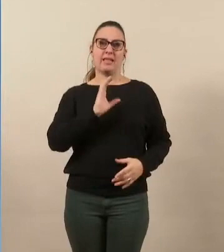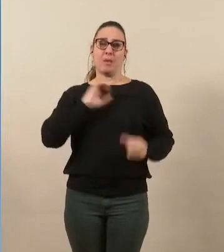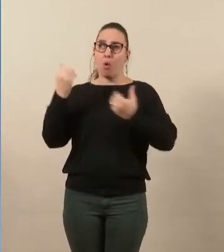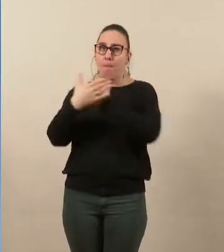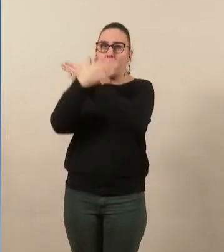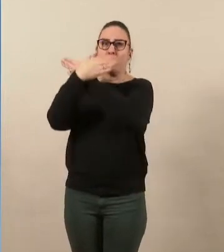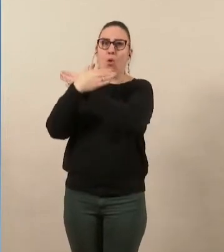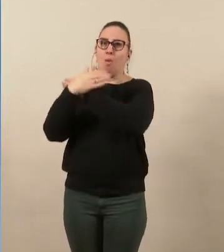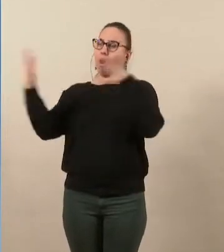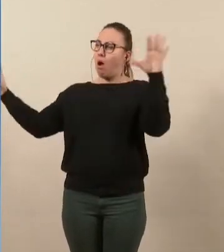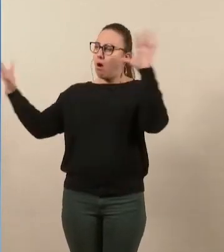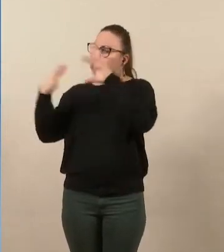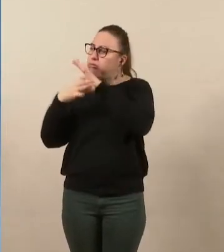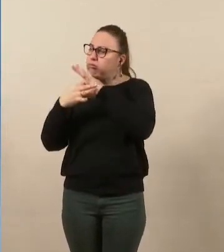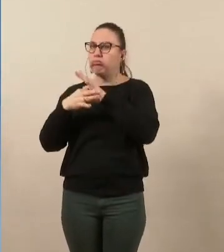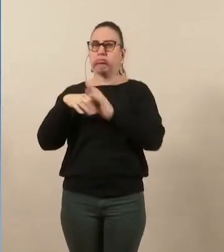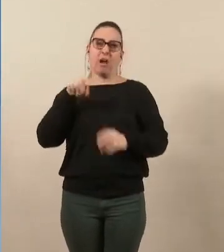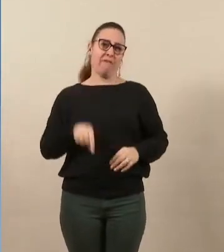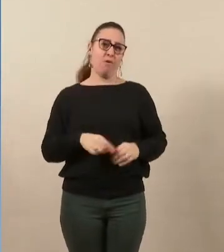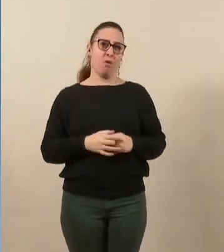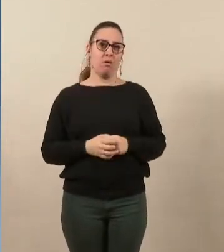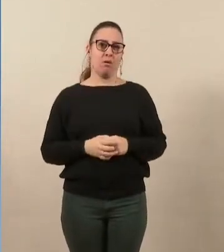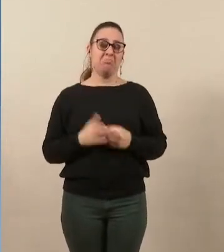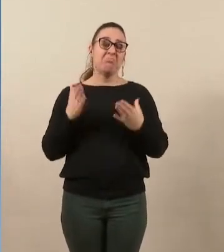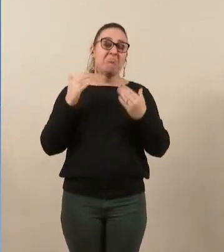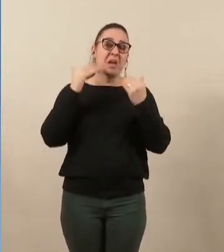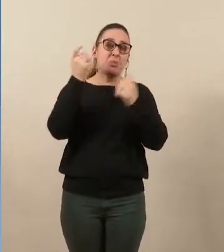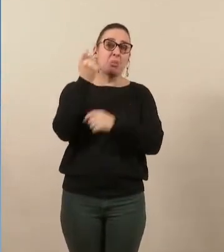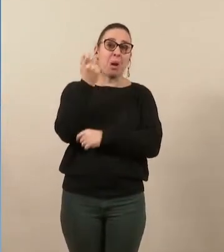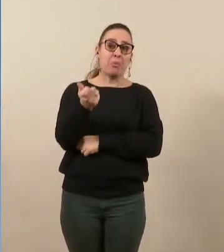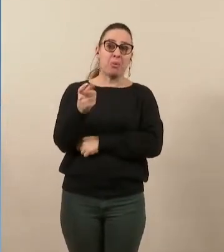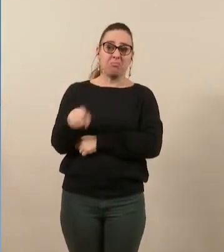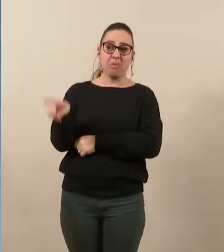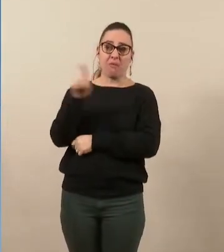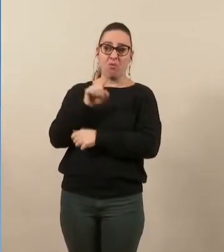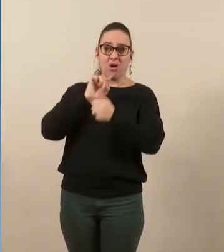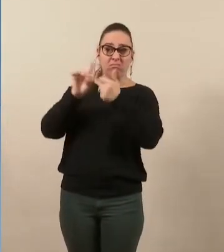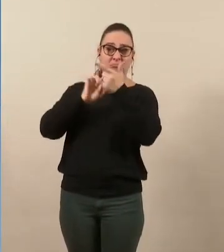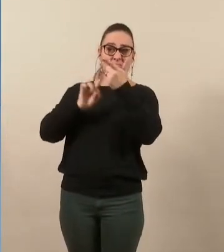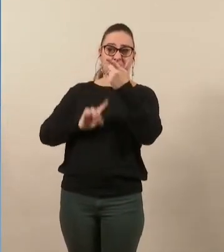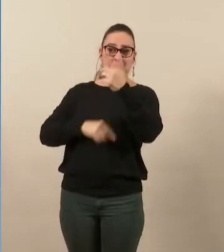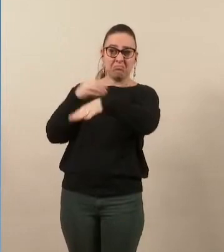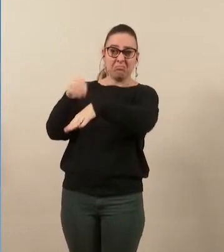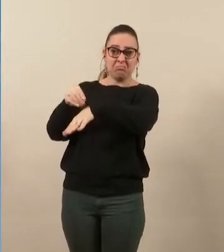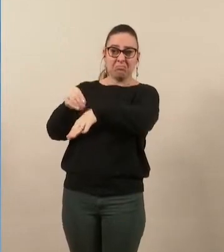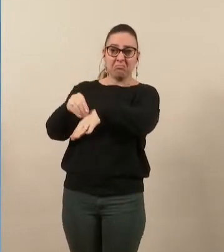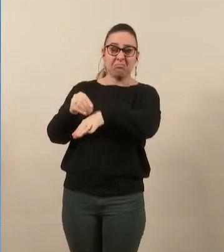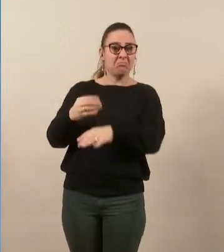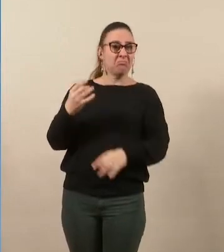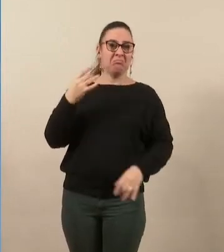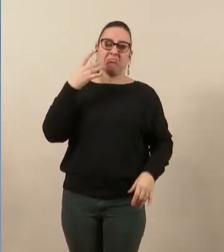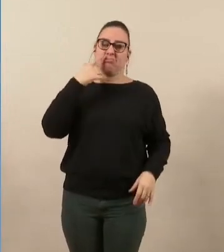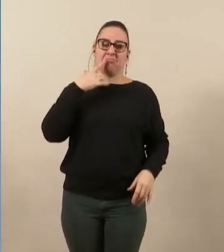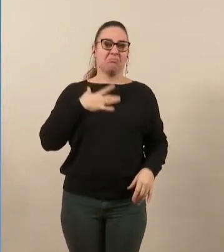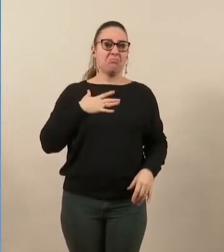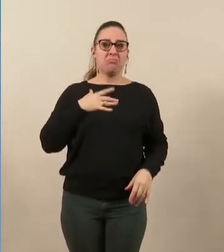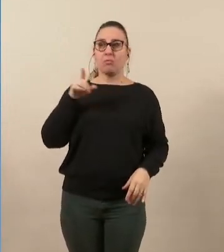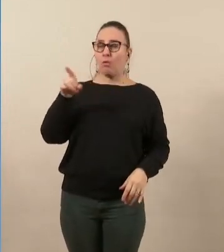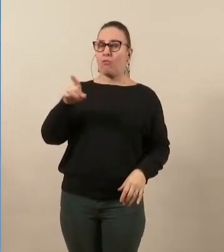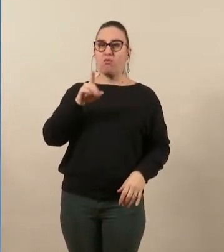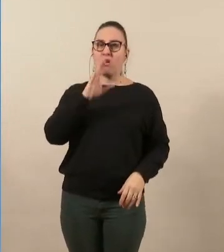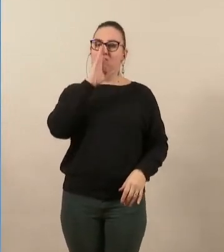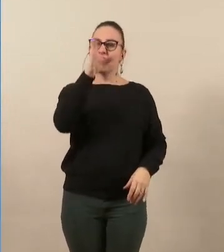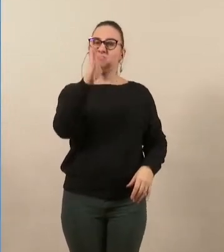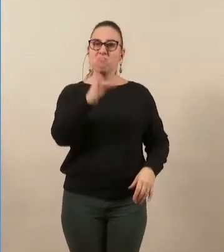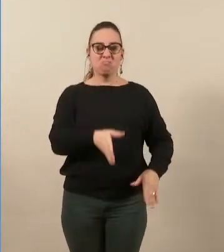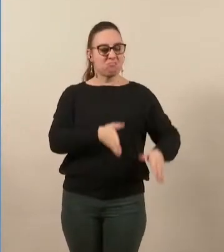métropole. Nous avons peu d'espoir que vous accédiez à nos démarches, car on a bien compris que vous ne changerez pas, que